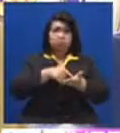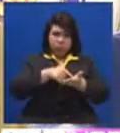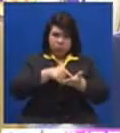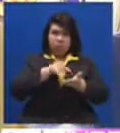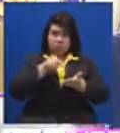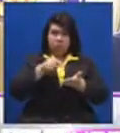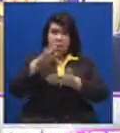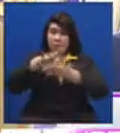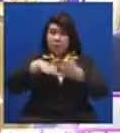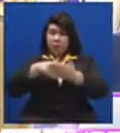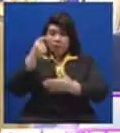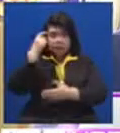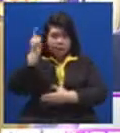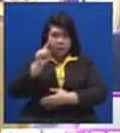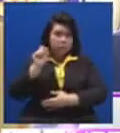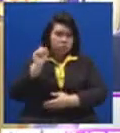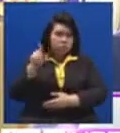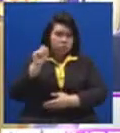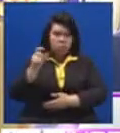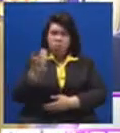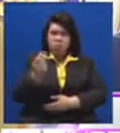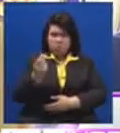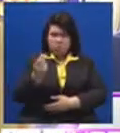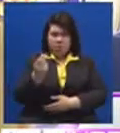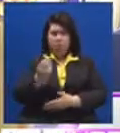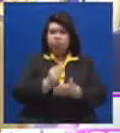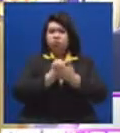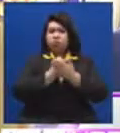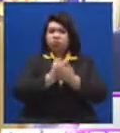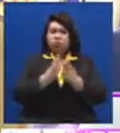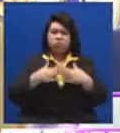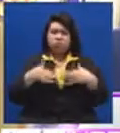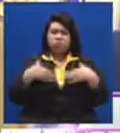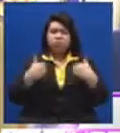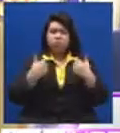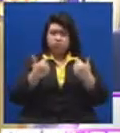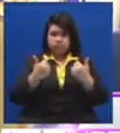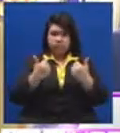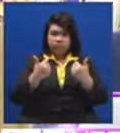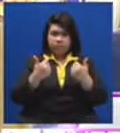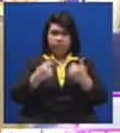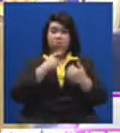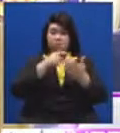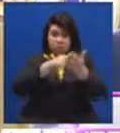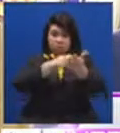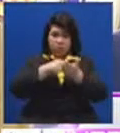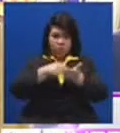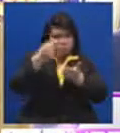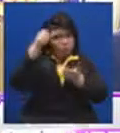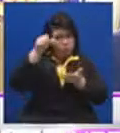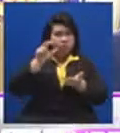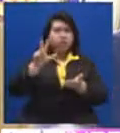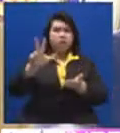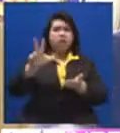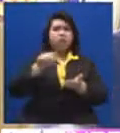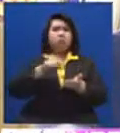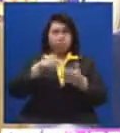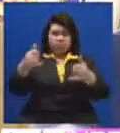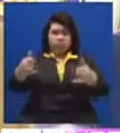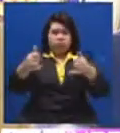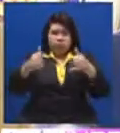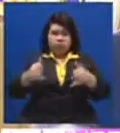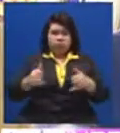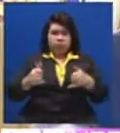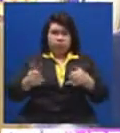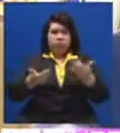ศูนย์ดำรงธรรมก็คือต้องรวดเร็วเพื่อที่จะคลายทุกข์ให้เขาก็พอรับเรื่องมาปุ๊บภายใน3วันค่ะก็เรียกเชิญคู่กร